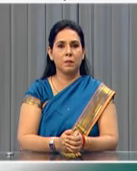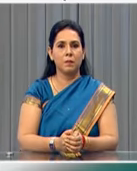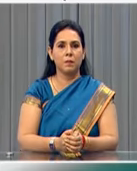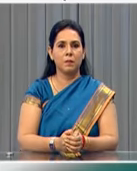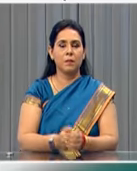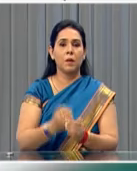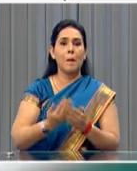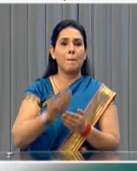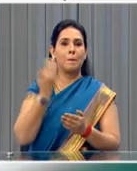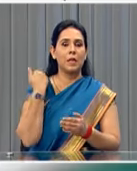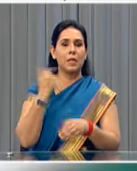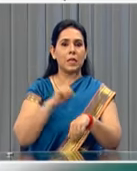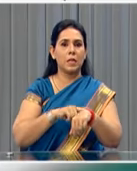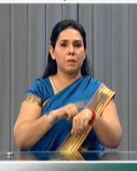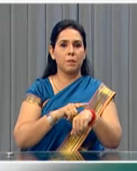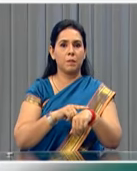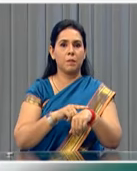पिछले दिनों